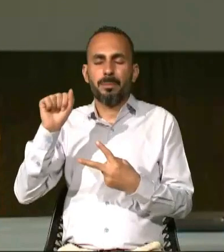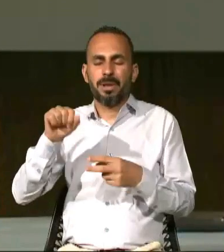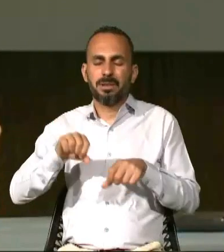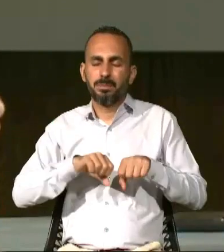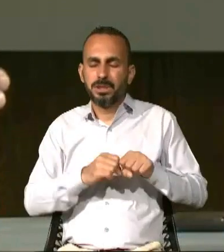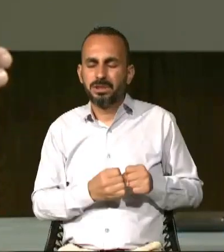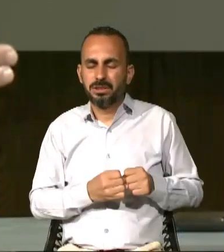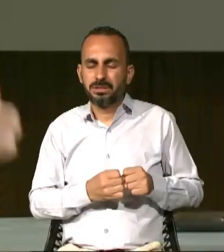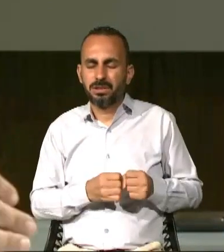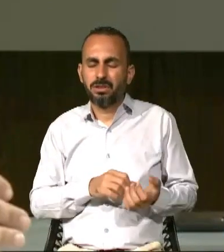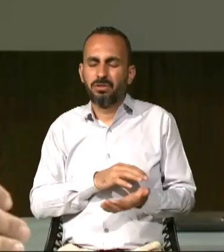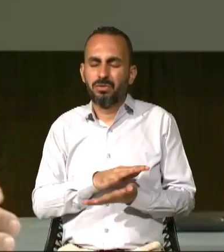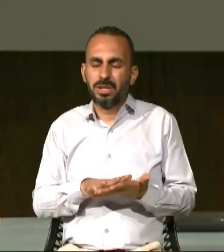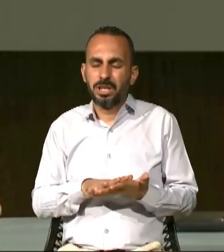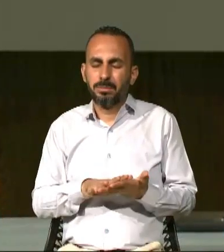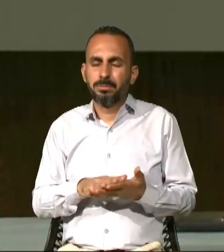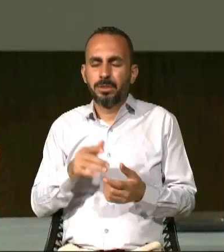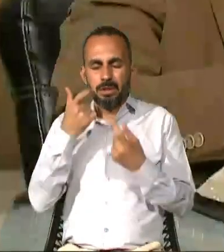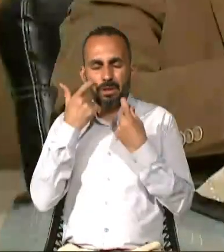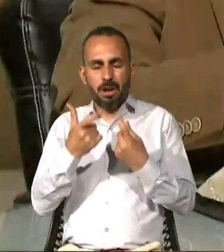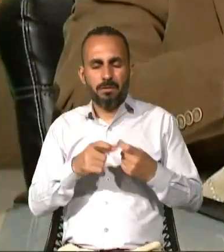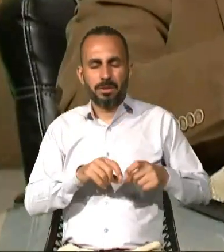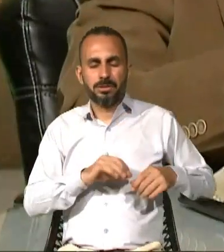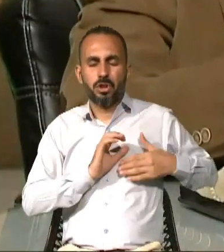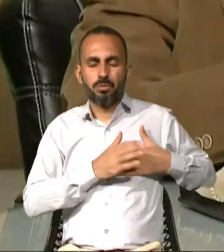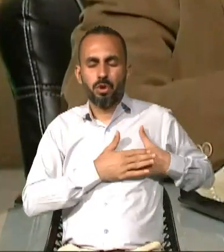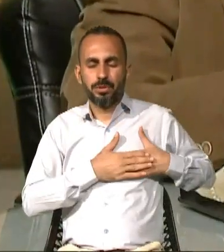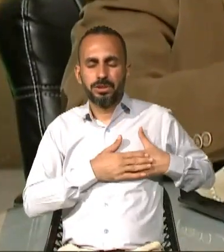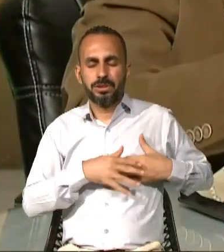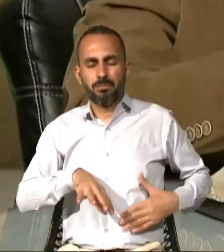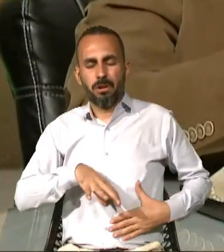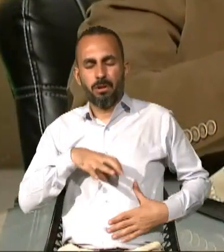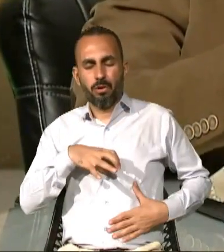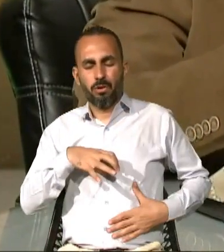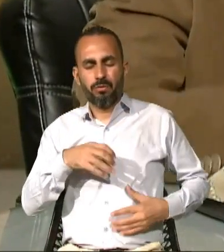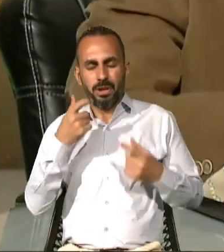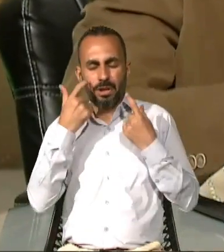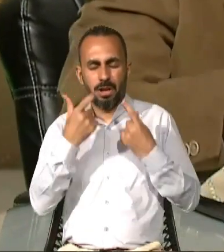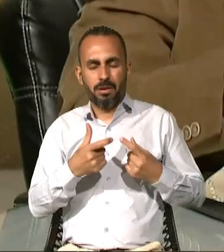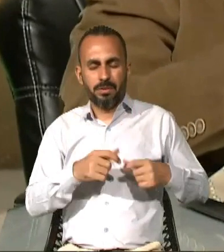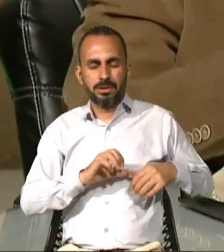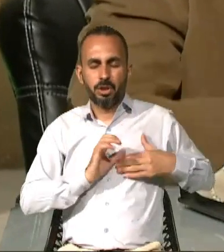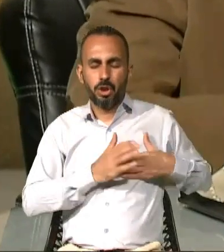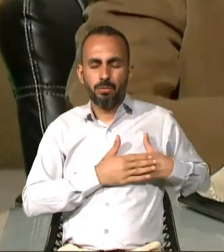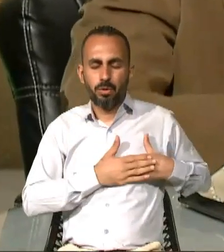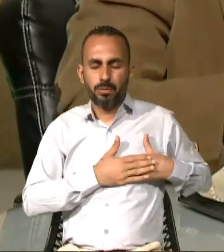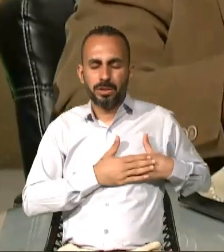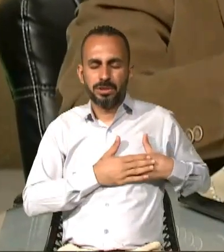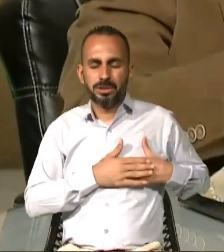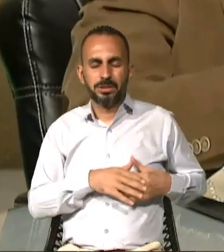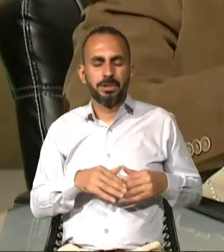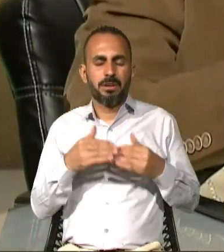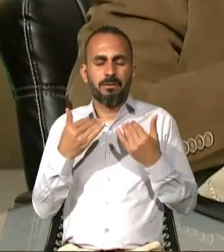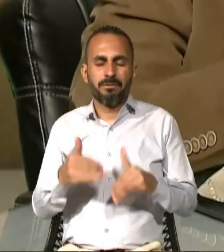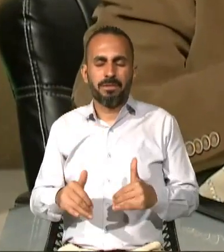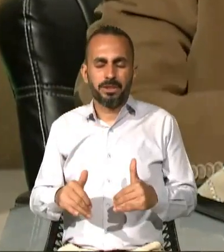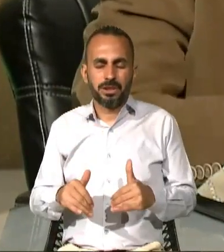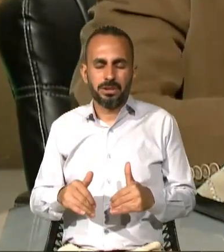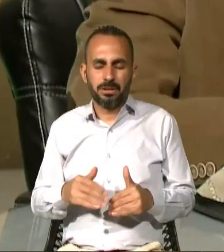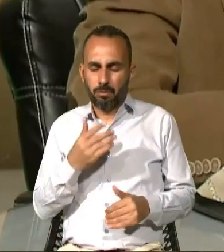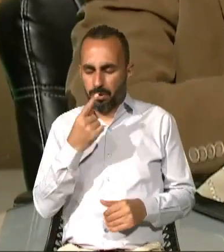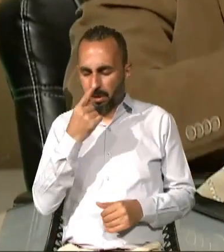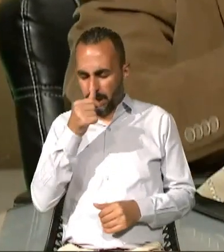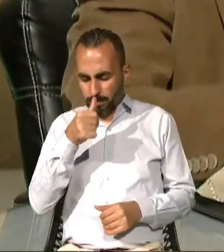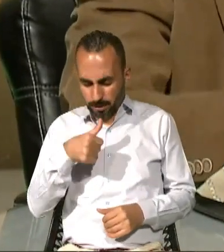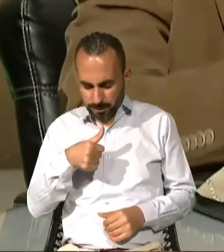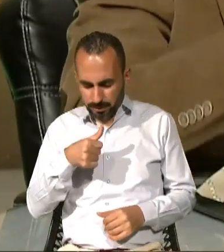احفظ المؤمنين من الخوف، احفظ مؤمنيك وشعبك من الفشل والاحباط. ارفع العيون الوقت ده